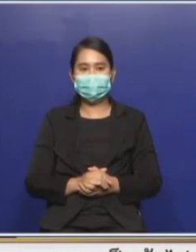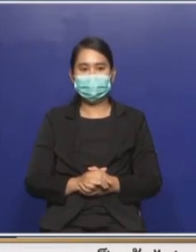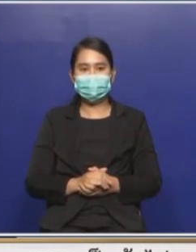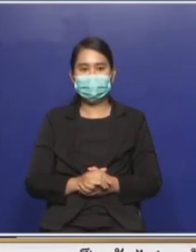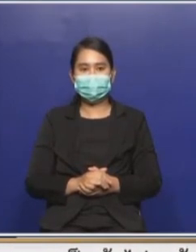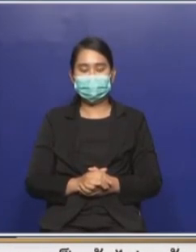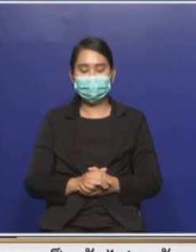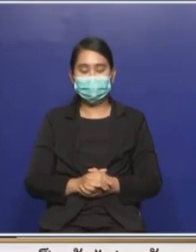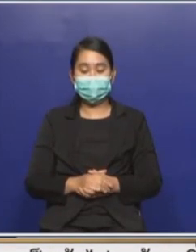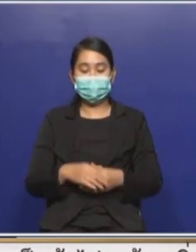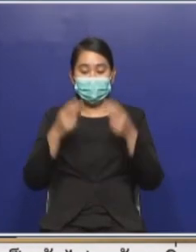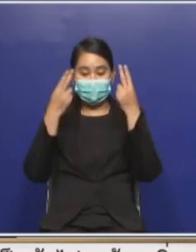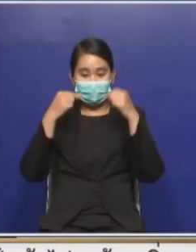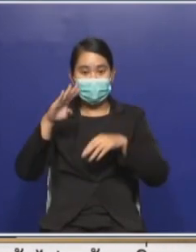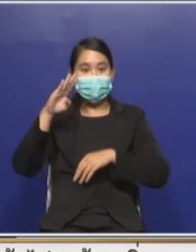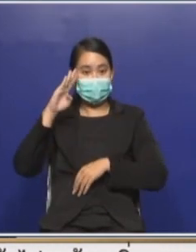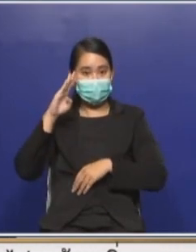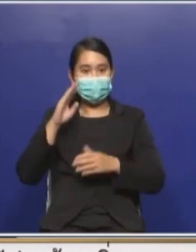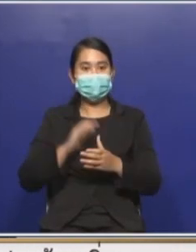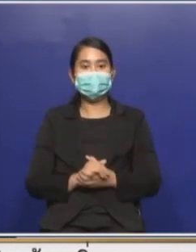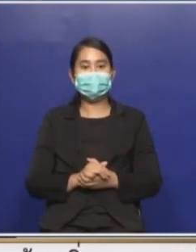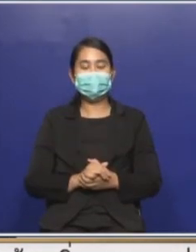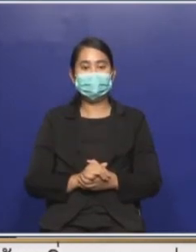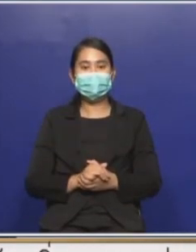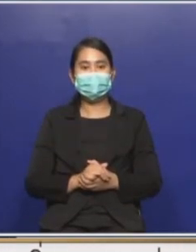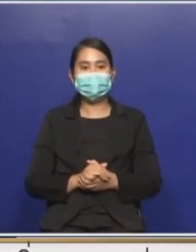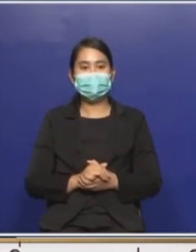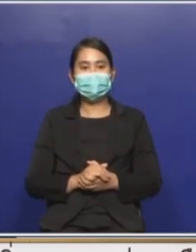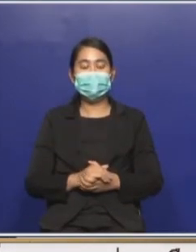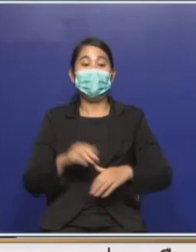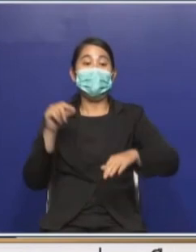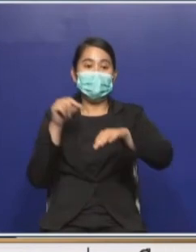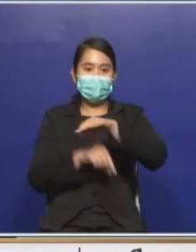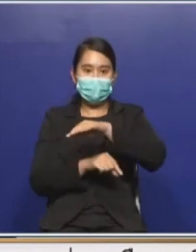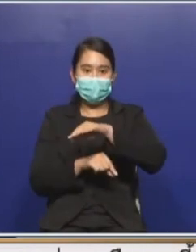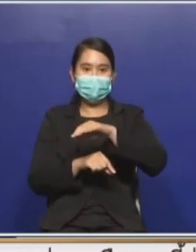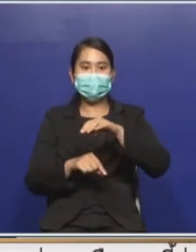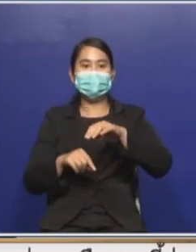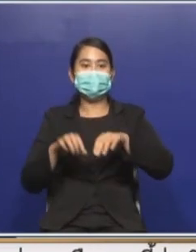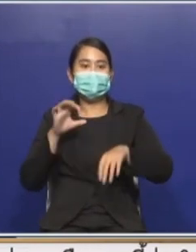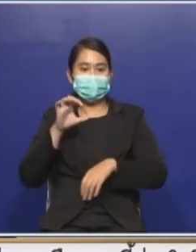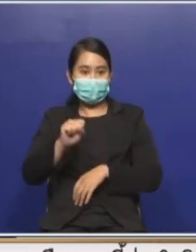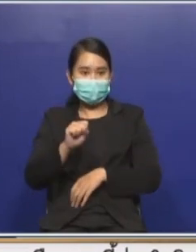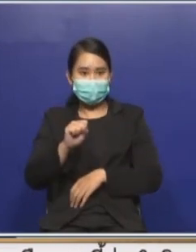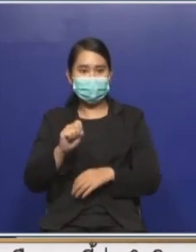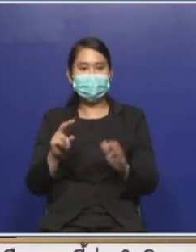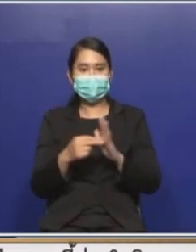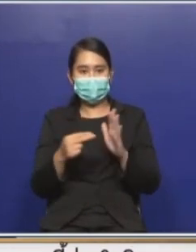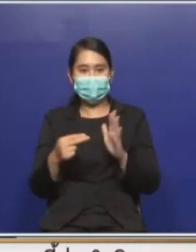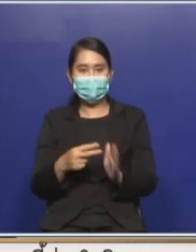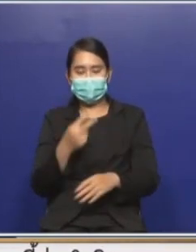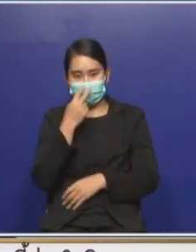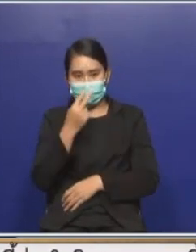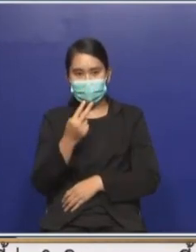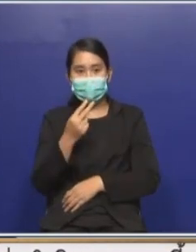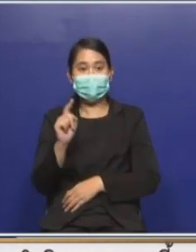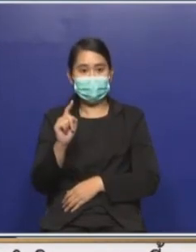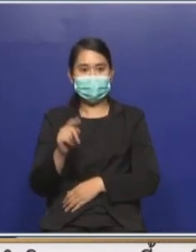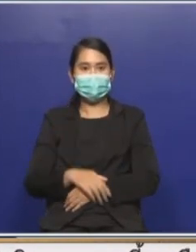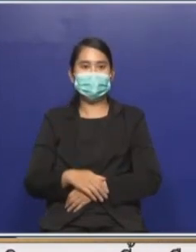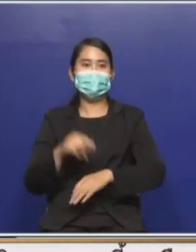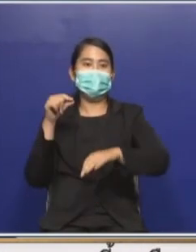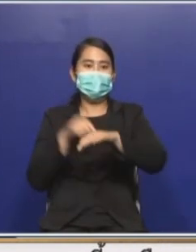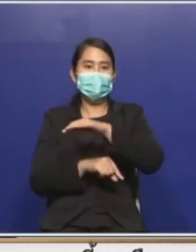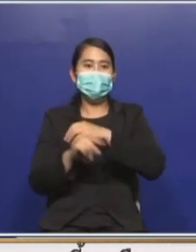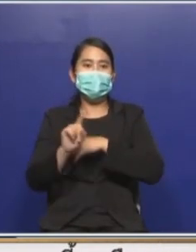พลเอกประยุทธ์ปราบคอร์รัปชันท่านไปส่องกระจกดูครับคอร์รัปชันมาอยู่